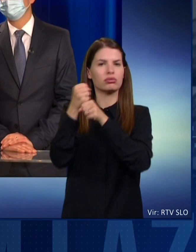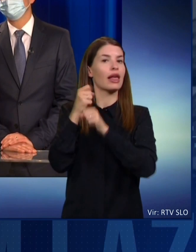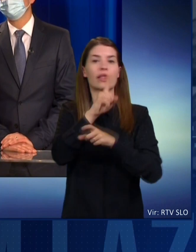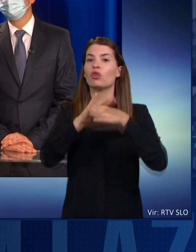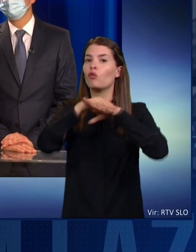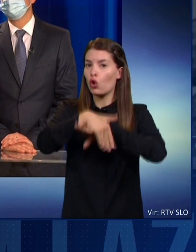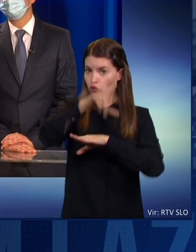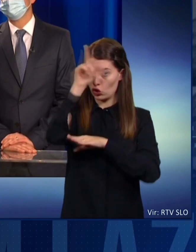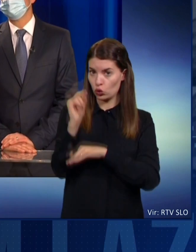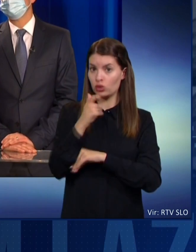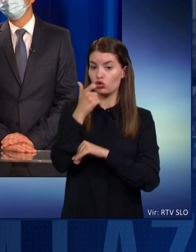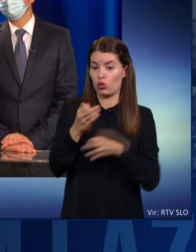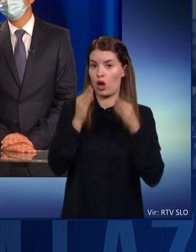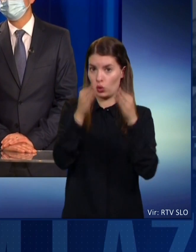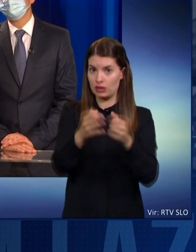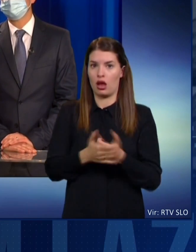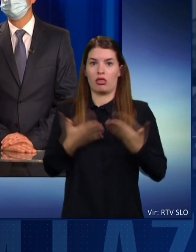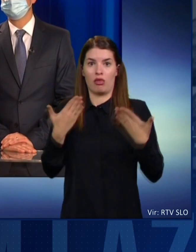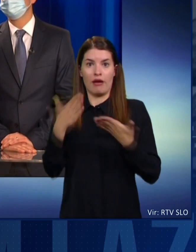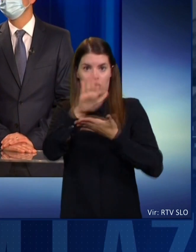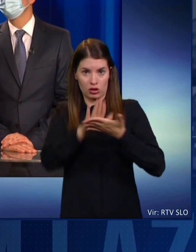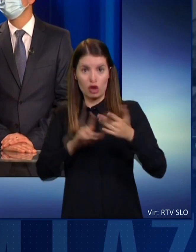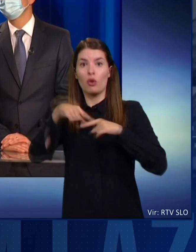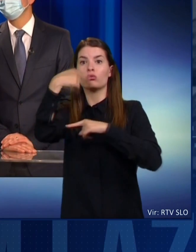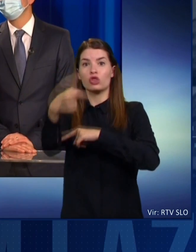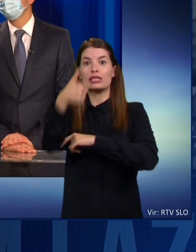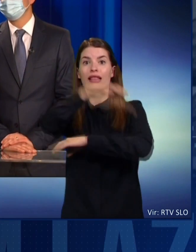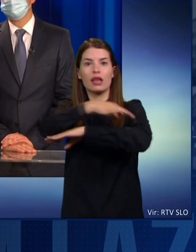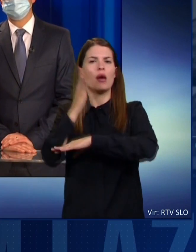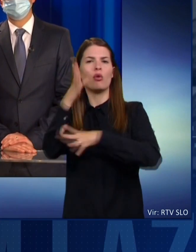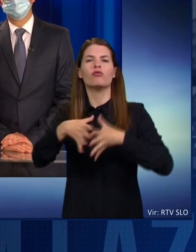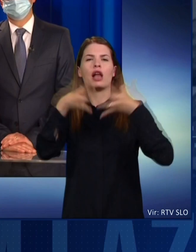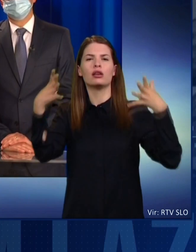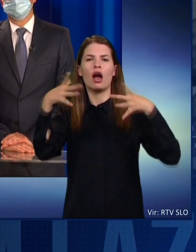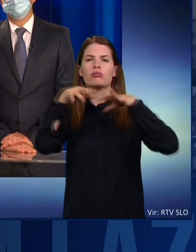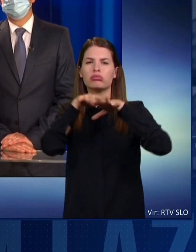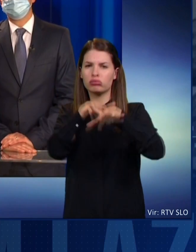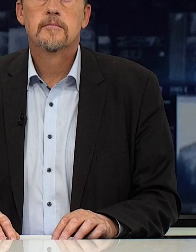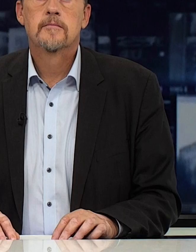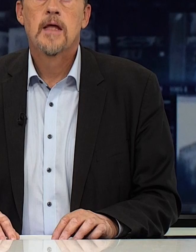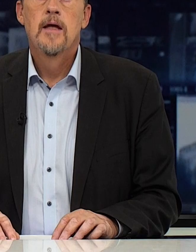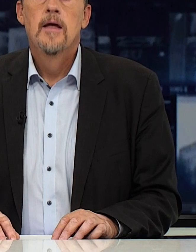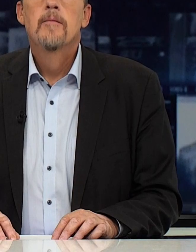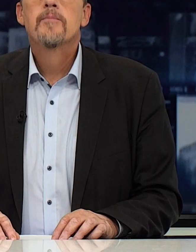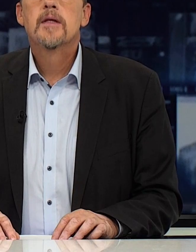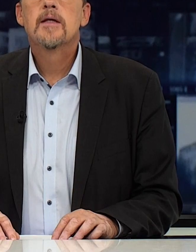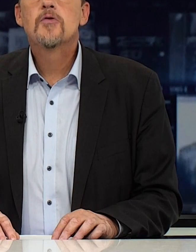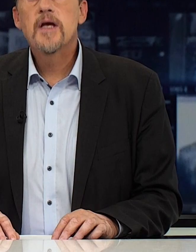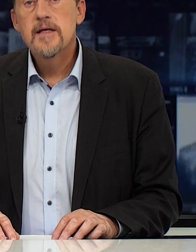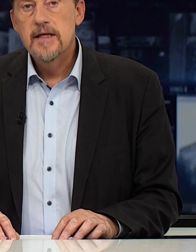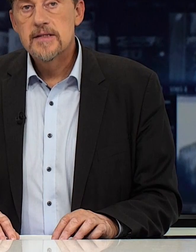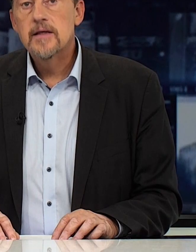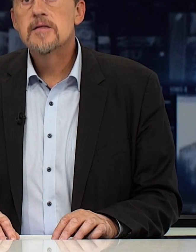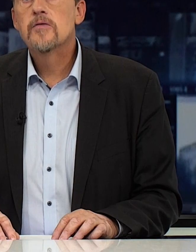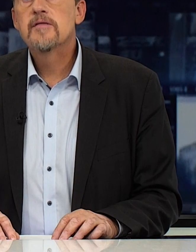ljudi na ulicah. Danes se začenja čez en teden, bo velika ustaja in to je jeza, ki je zelo nevarna. To